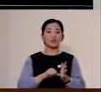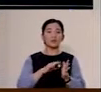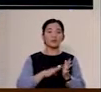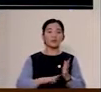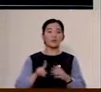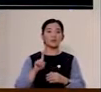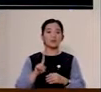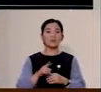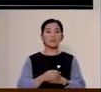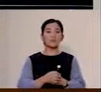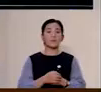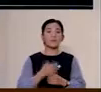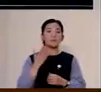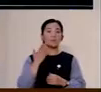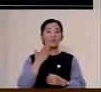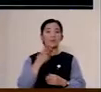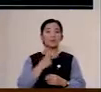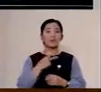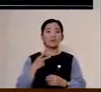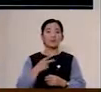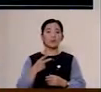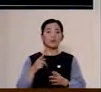78691. Приближенно равно